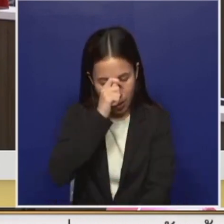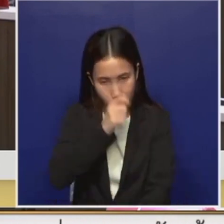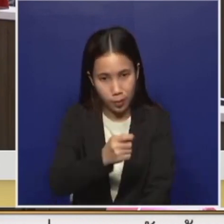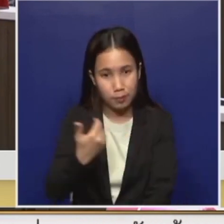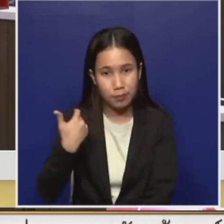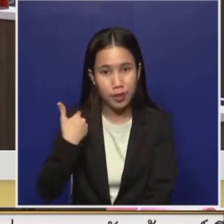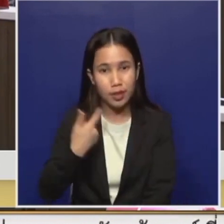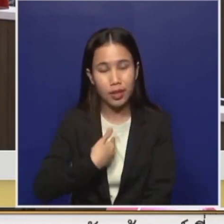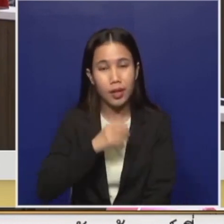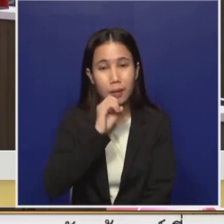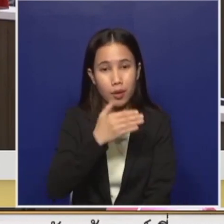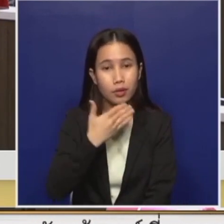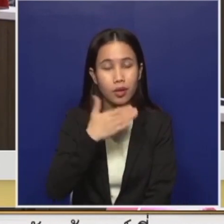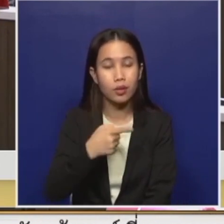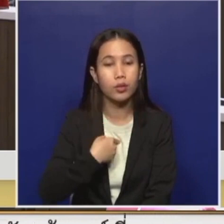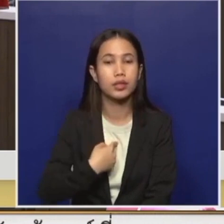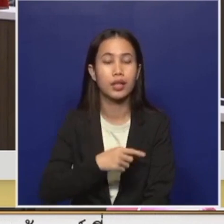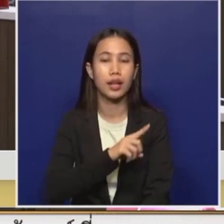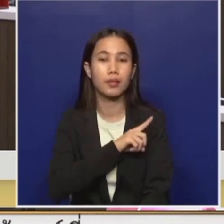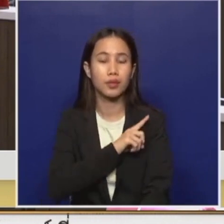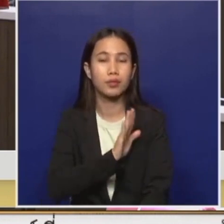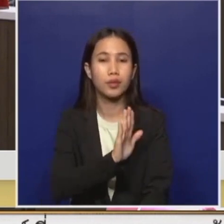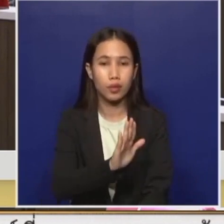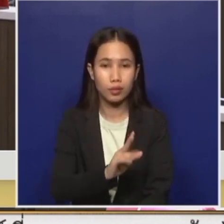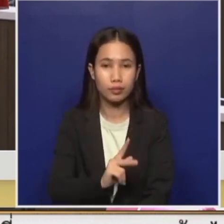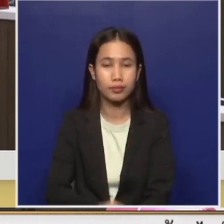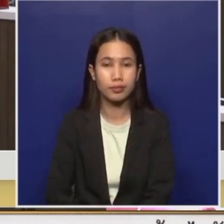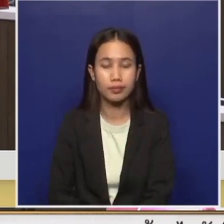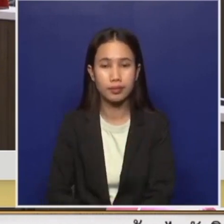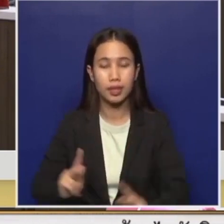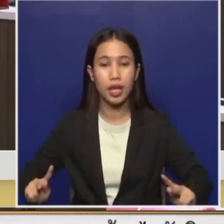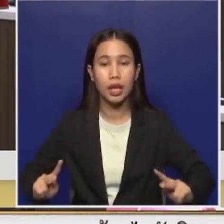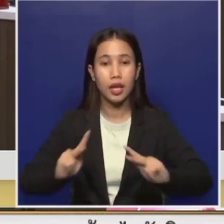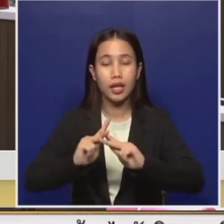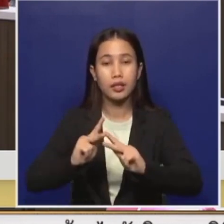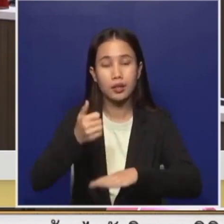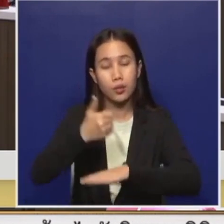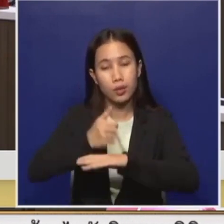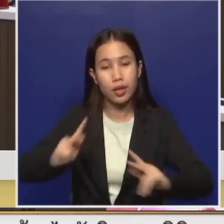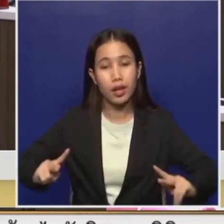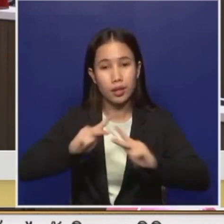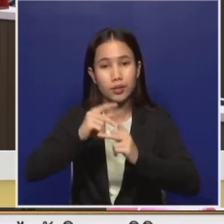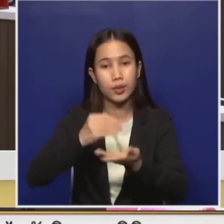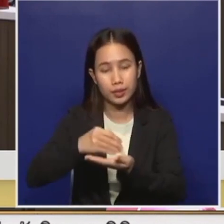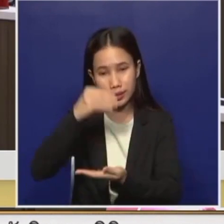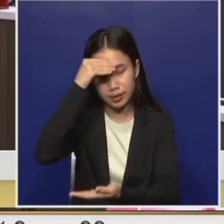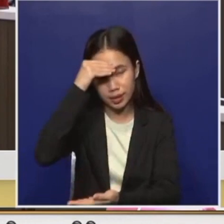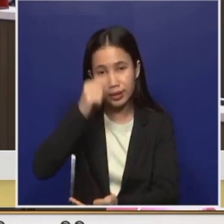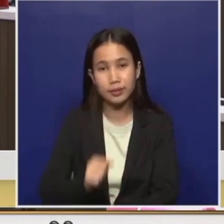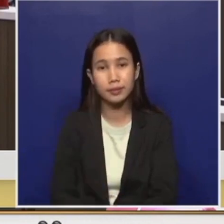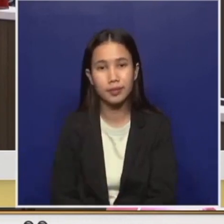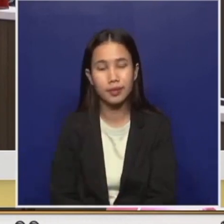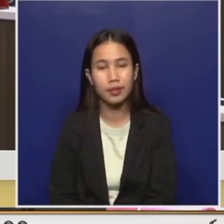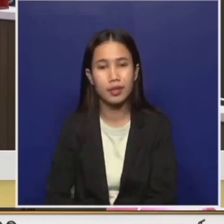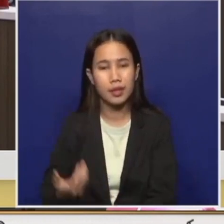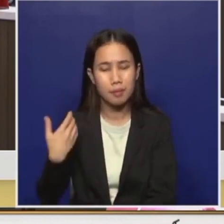withท่นักพลตพúngสัภหาเยอะมา